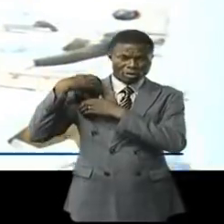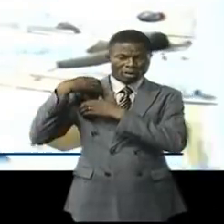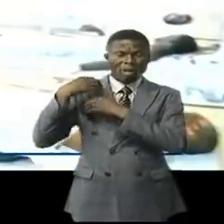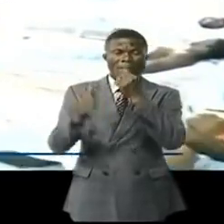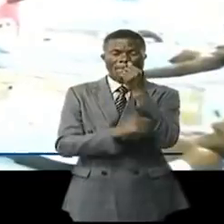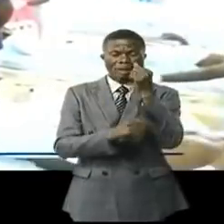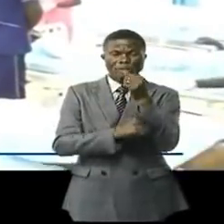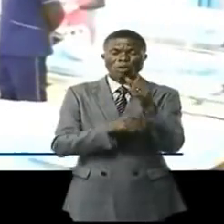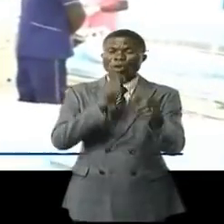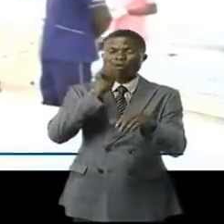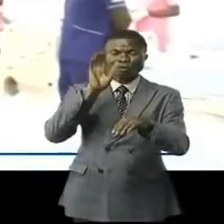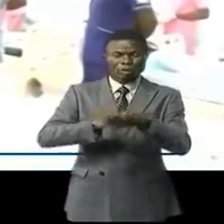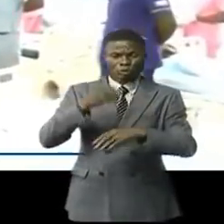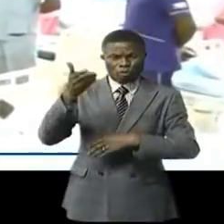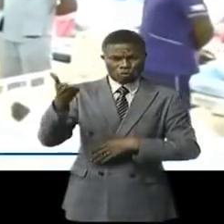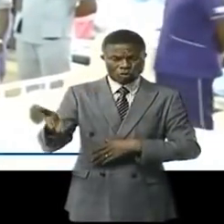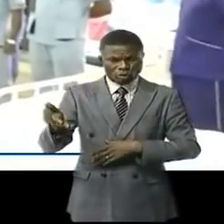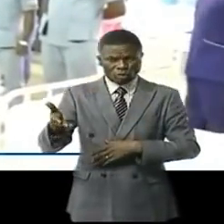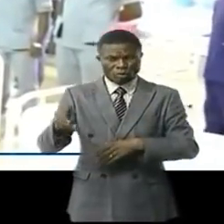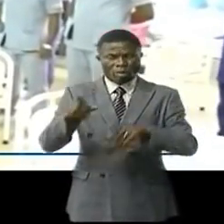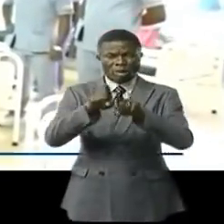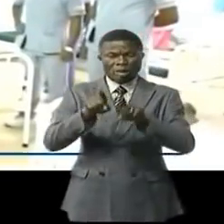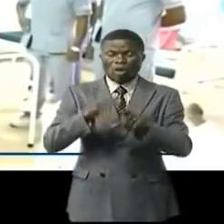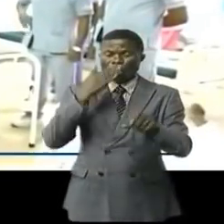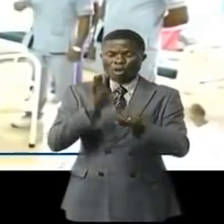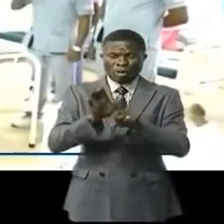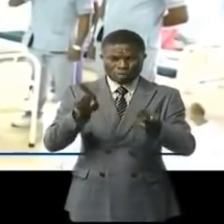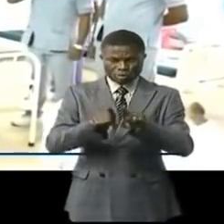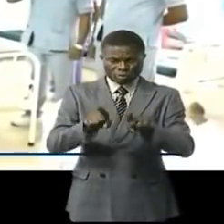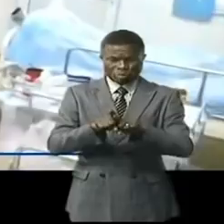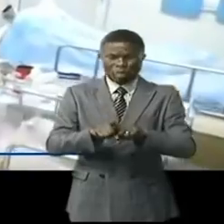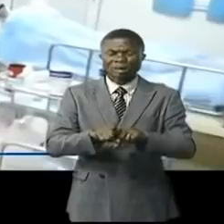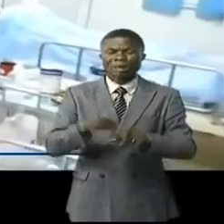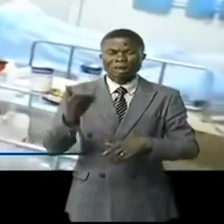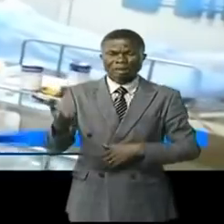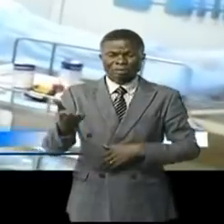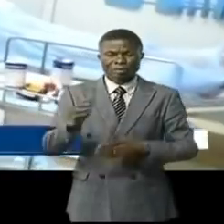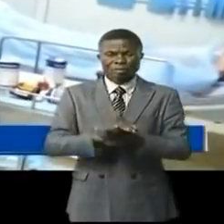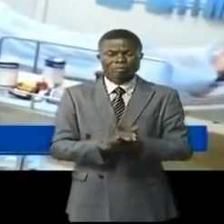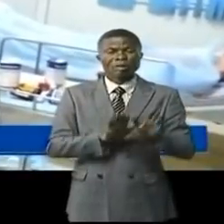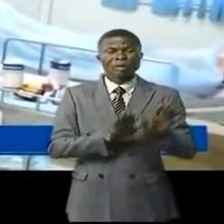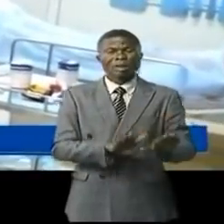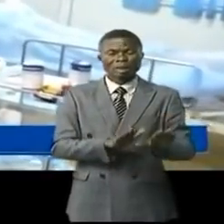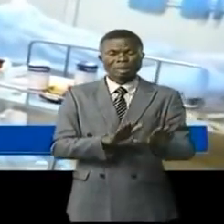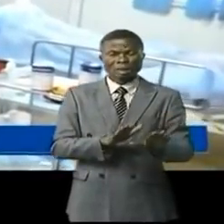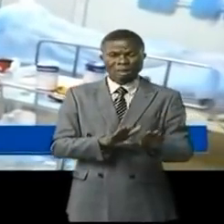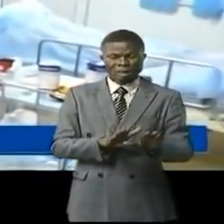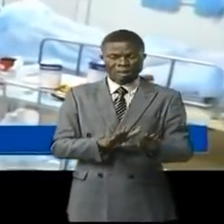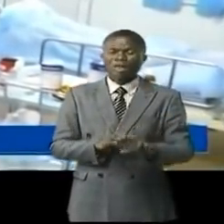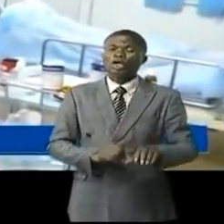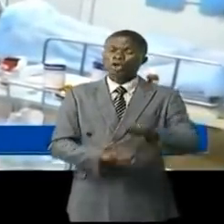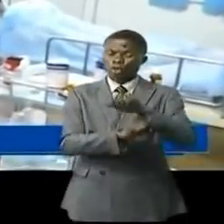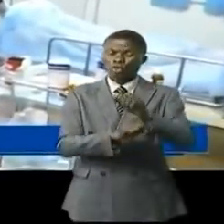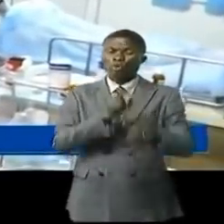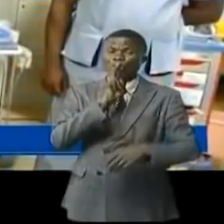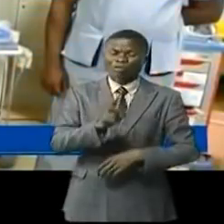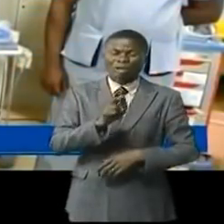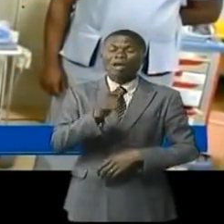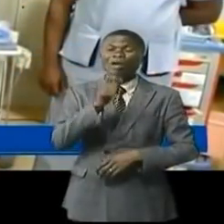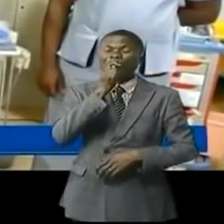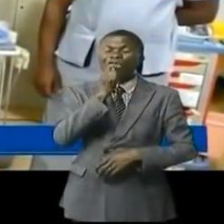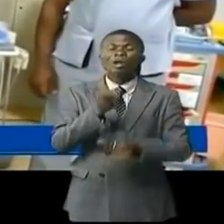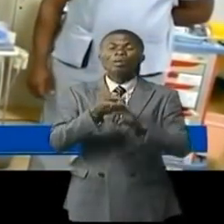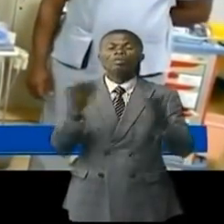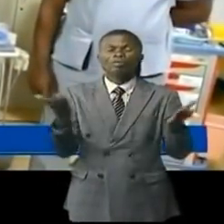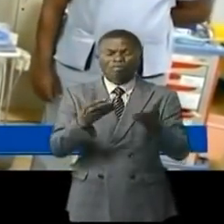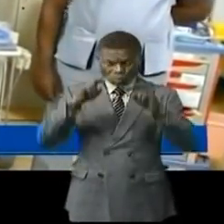victimes de cet incendie, même promesse faite à Mamayemo. En attendant de définir les causes réelles de cet incendie, une